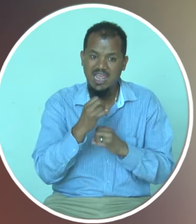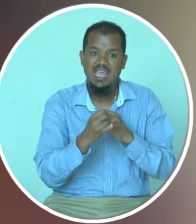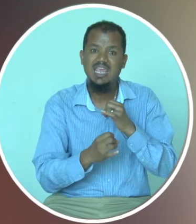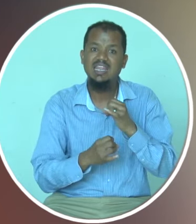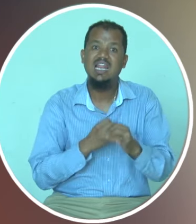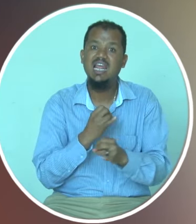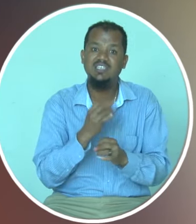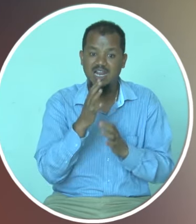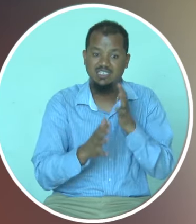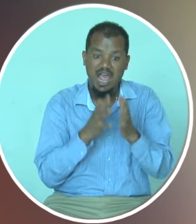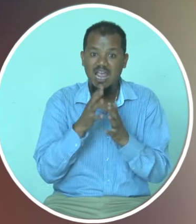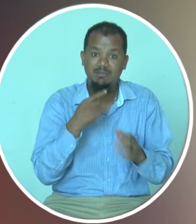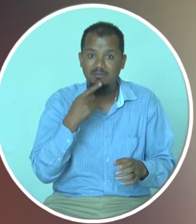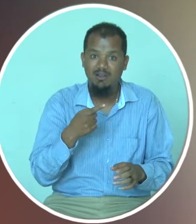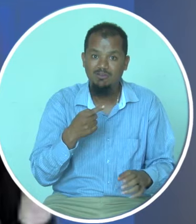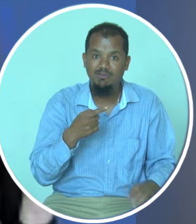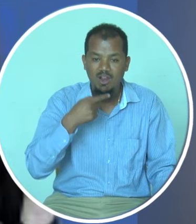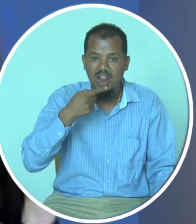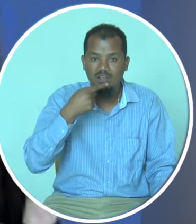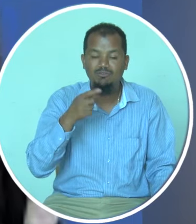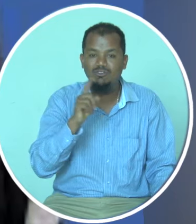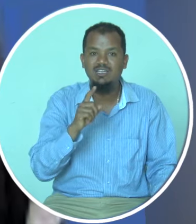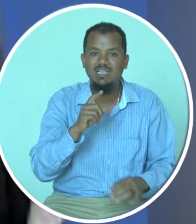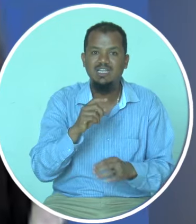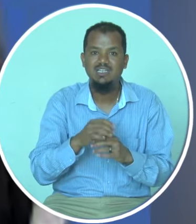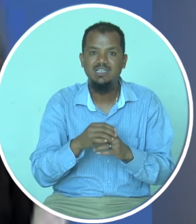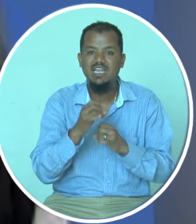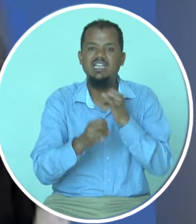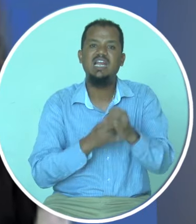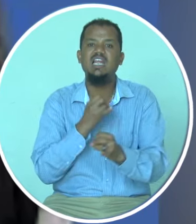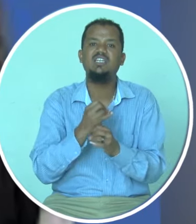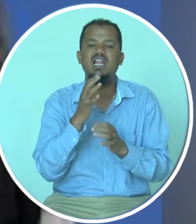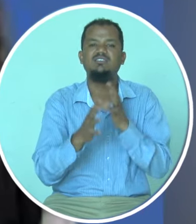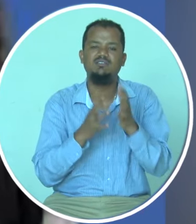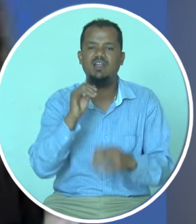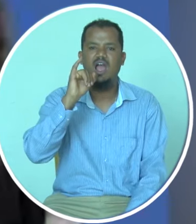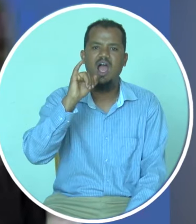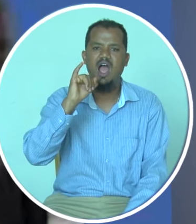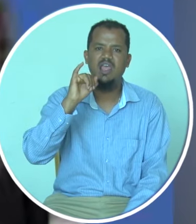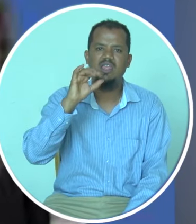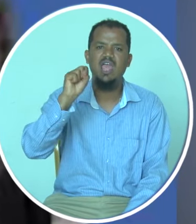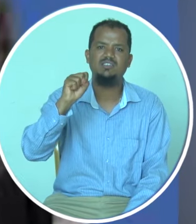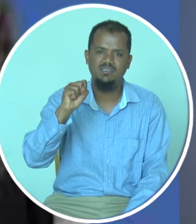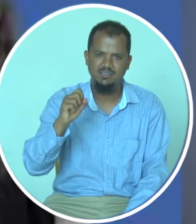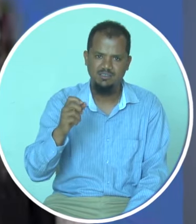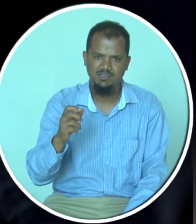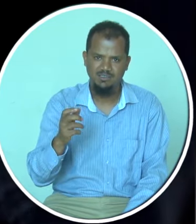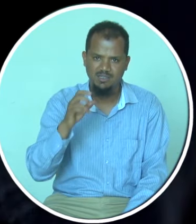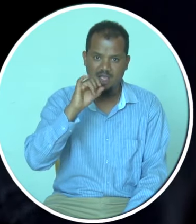ኢንተርናሽናል ሳይን የሚባለው ላንጉጅ እንኳን አይጨምርም ኢንተርናሽናል ሳይን ወይንም IS በምጻረ ቃሉ ማለት